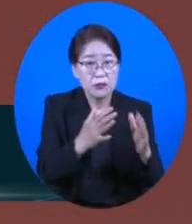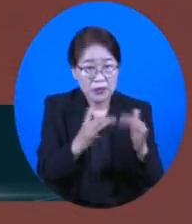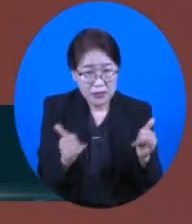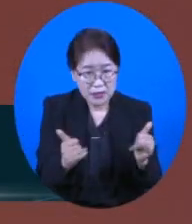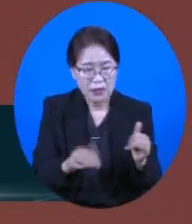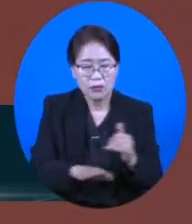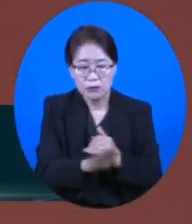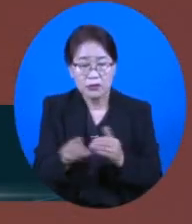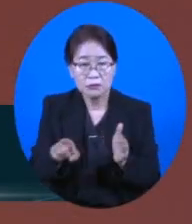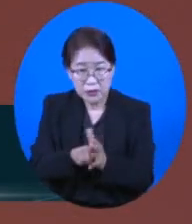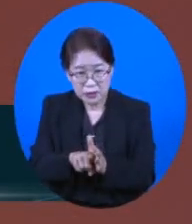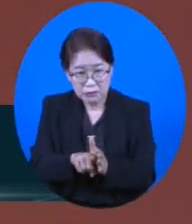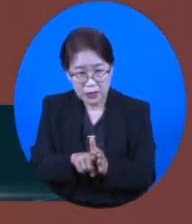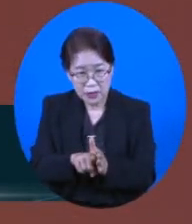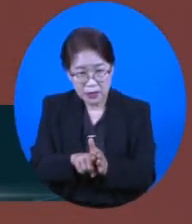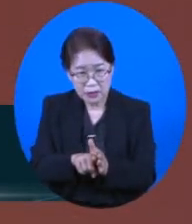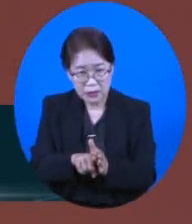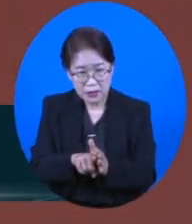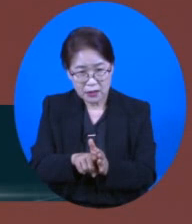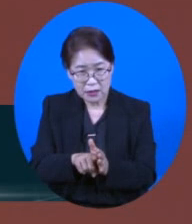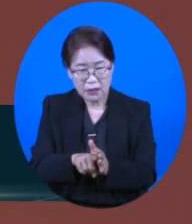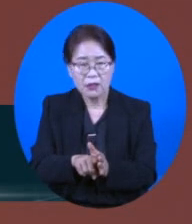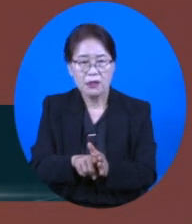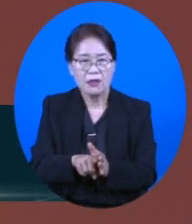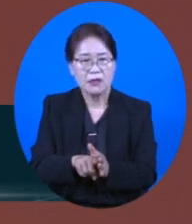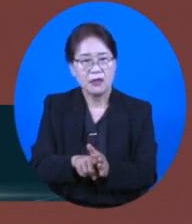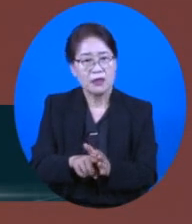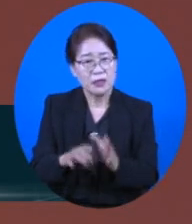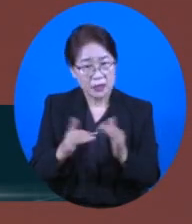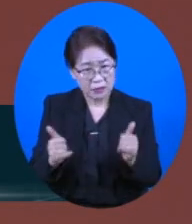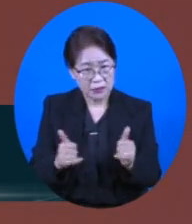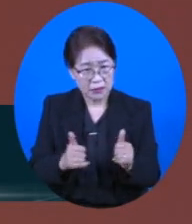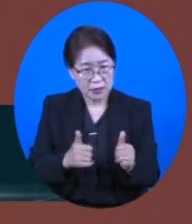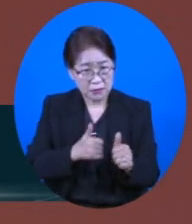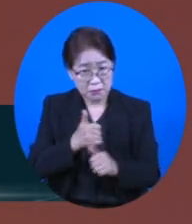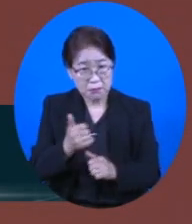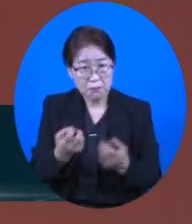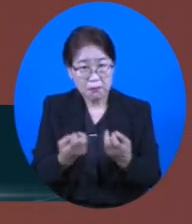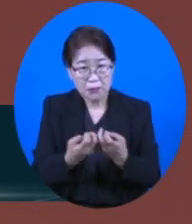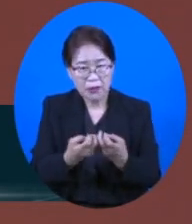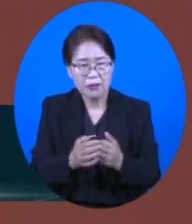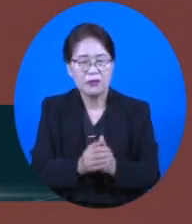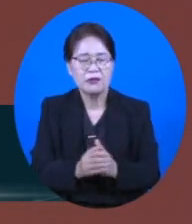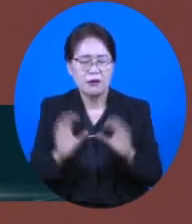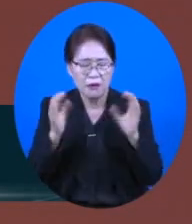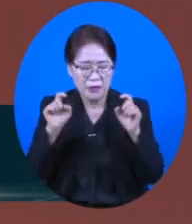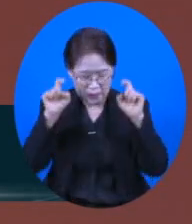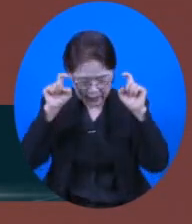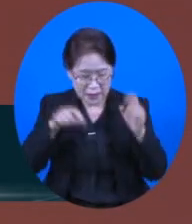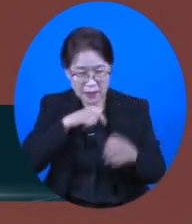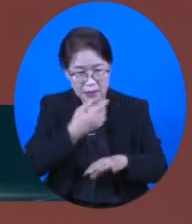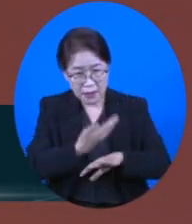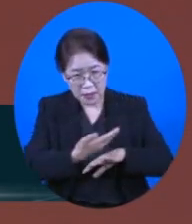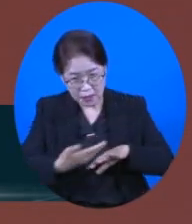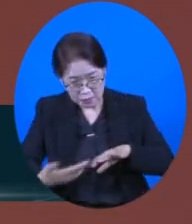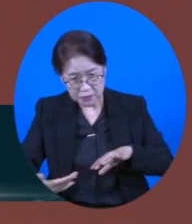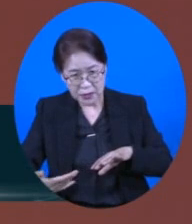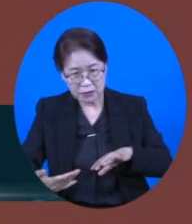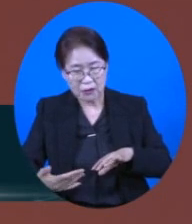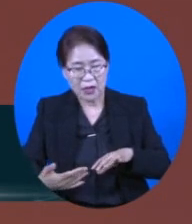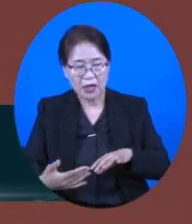우리는 믿음의 형제들이 어떻게 이겼다고 말해요? 사탄의 참소를 어린 양의 피와 자기들이 증언하는